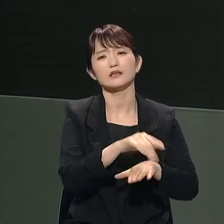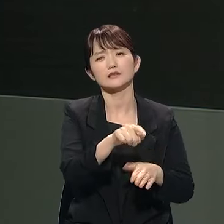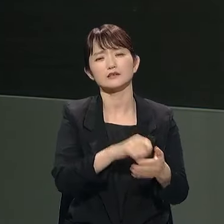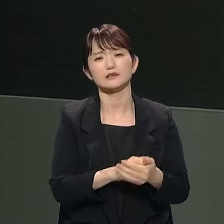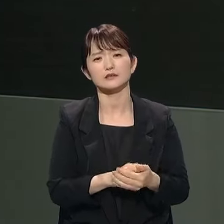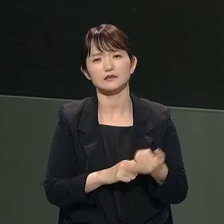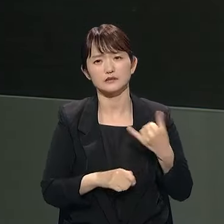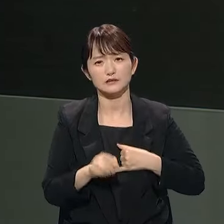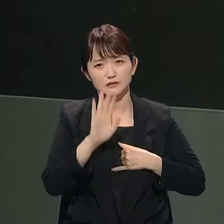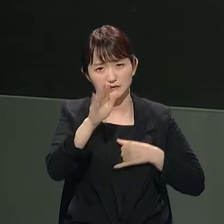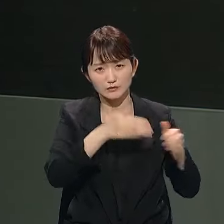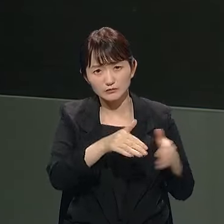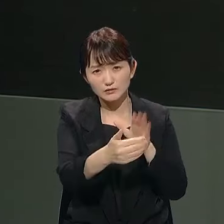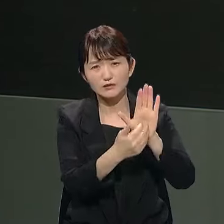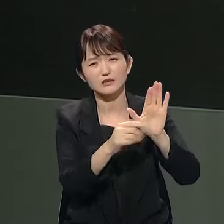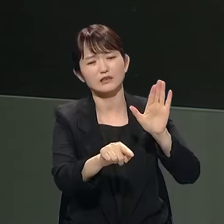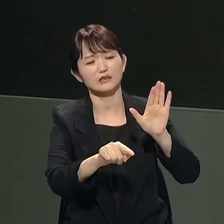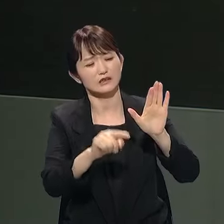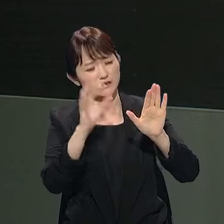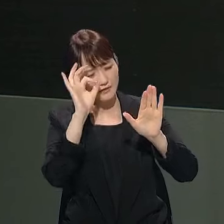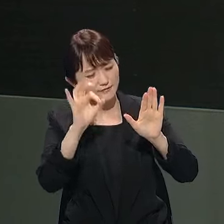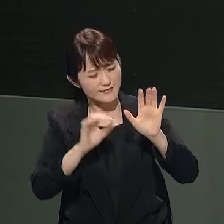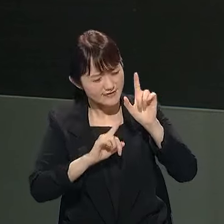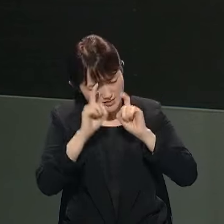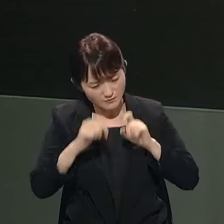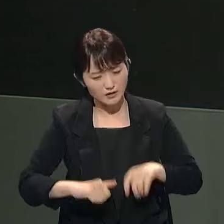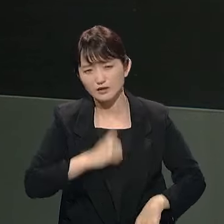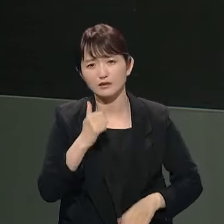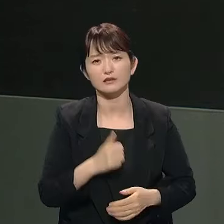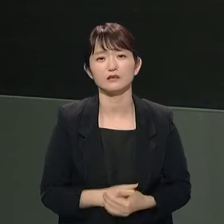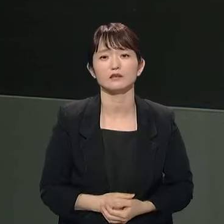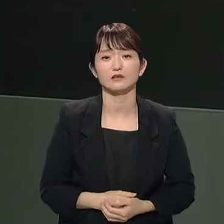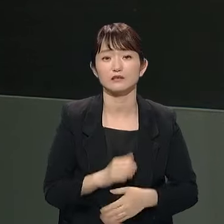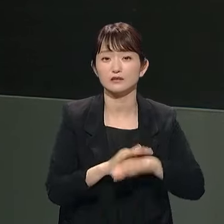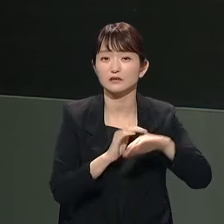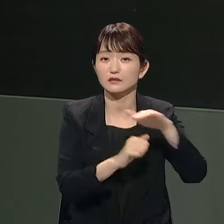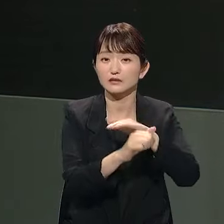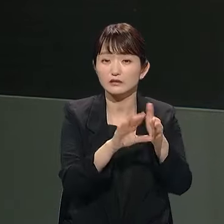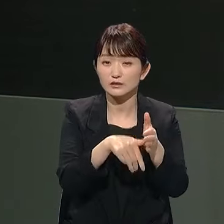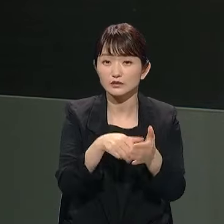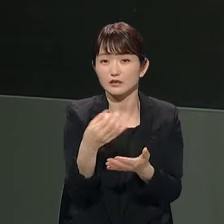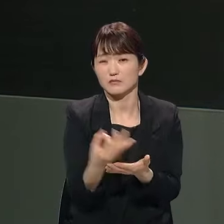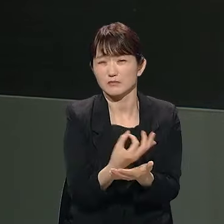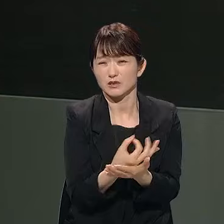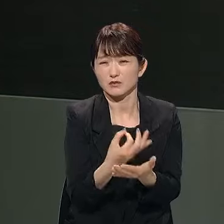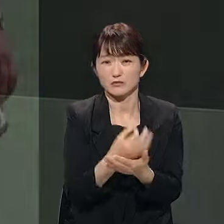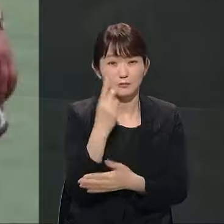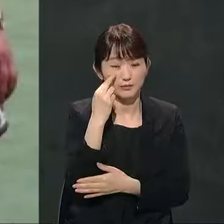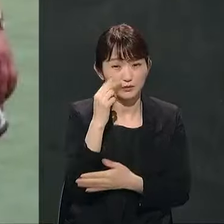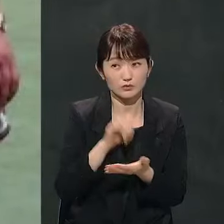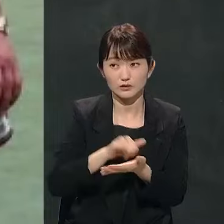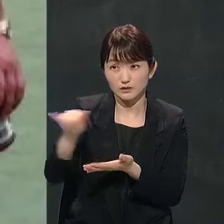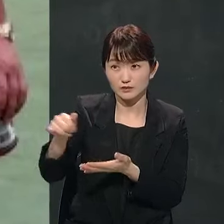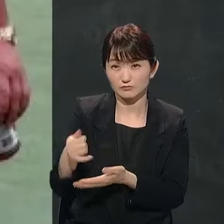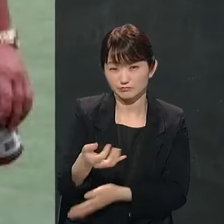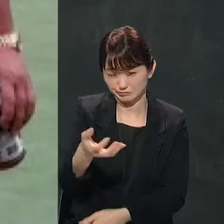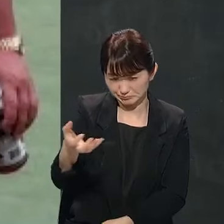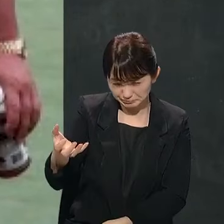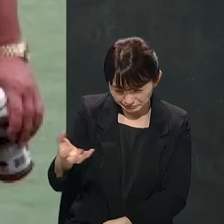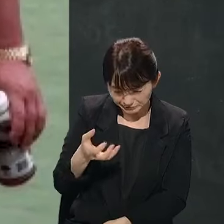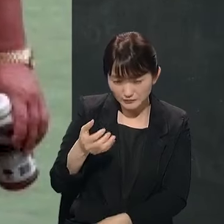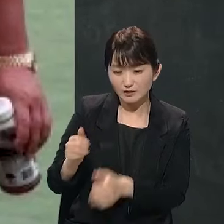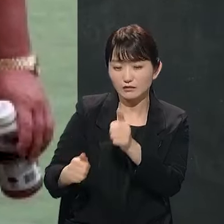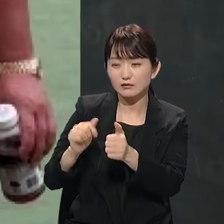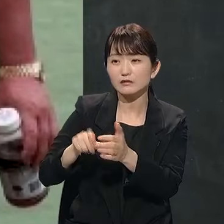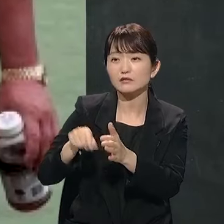앞길 맞고 할 때 저는 그게 제일 짜증나고 화가납니다 자 선수시절 번 그니까 미국에서 투어를 할 때